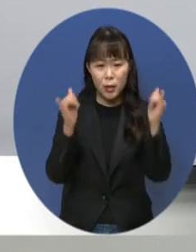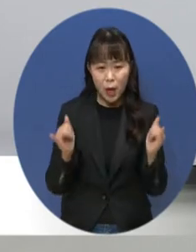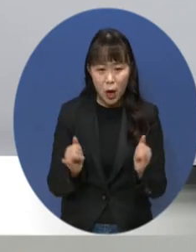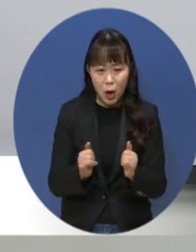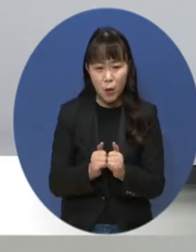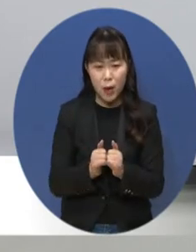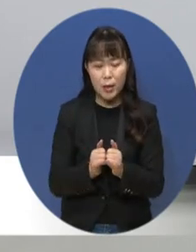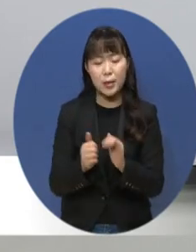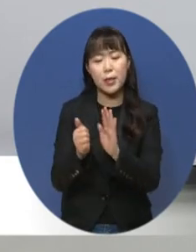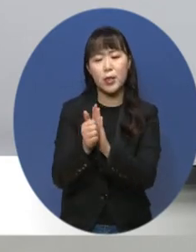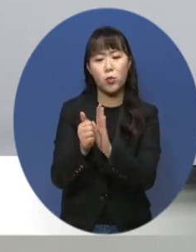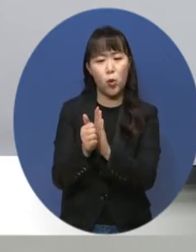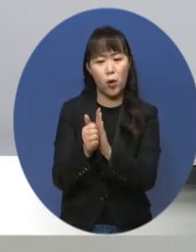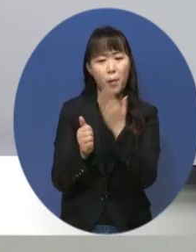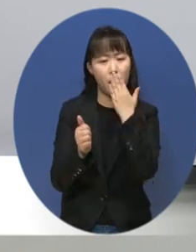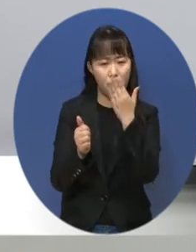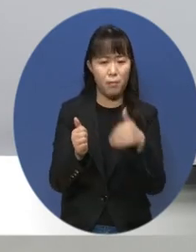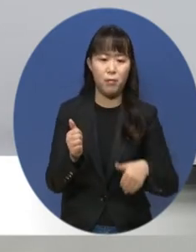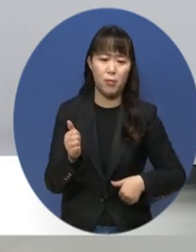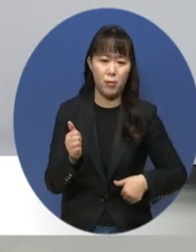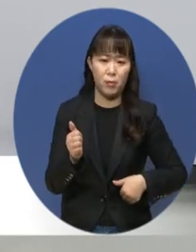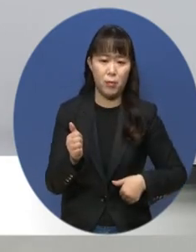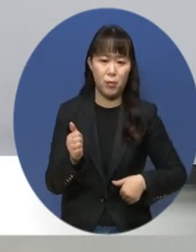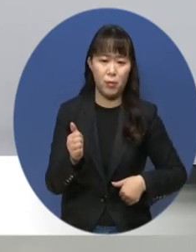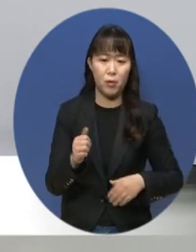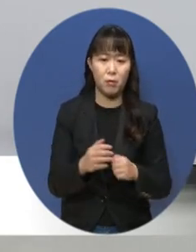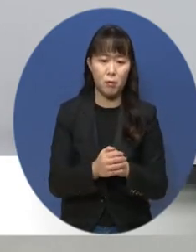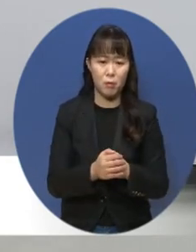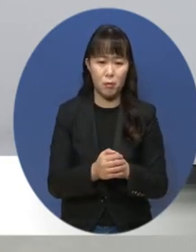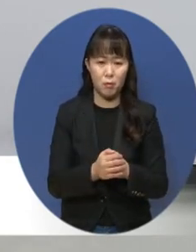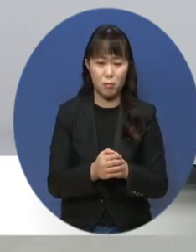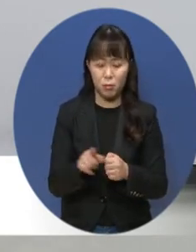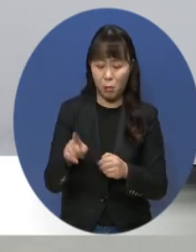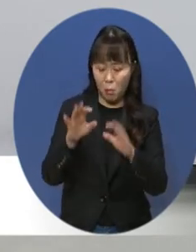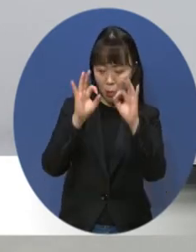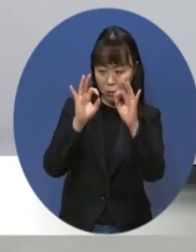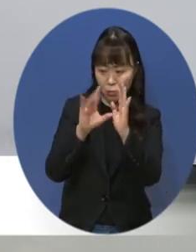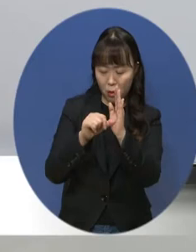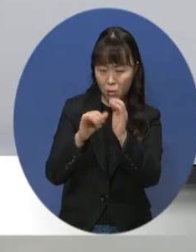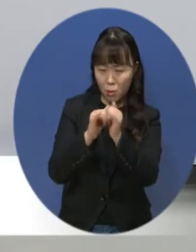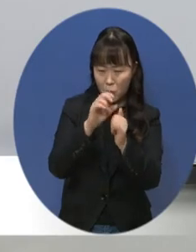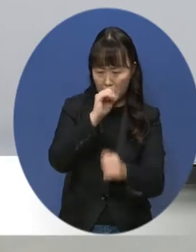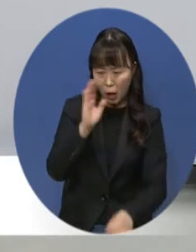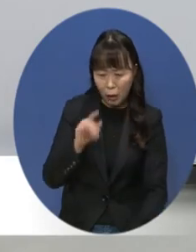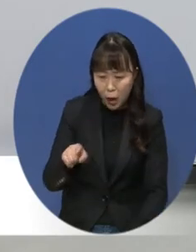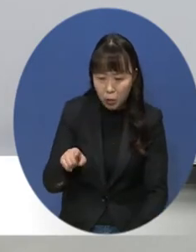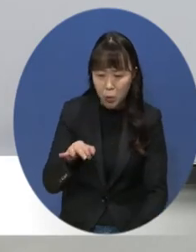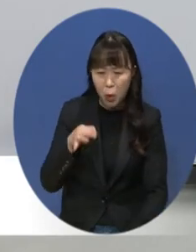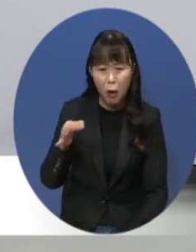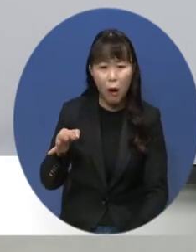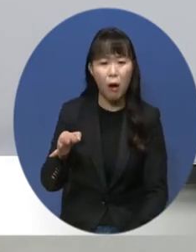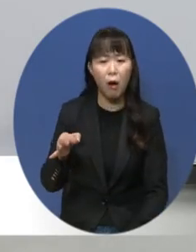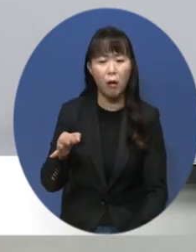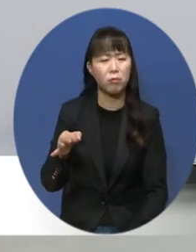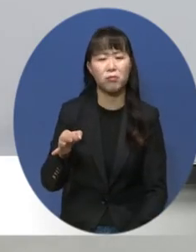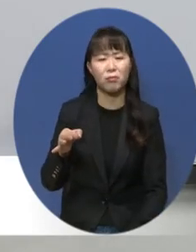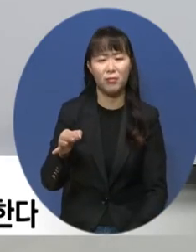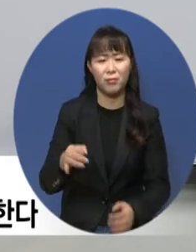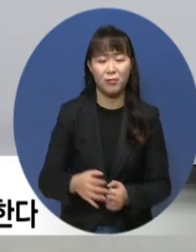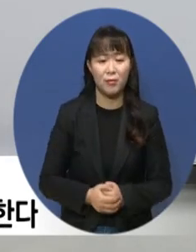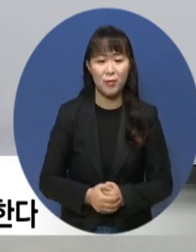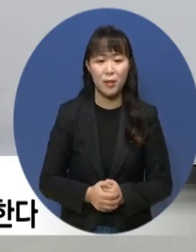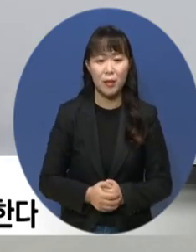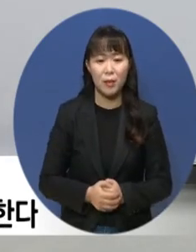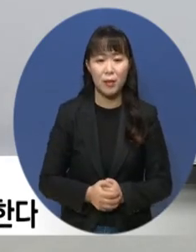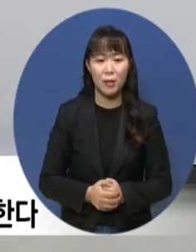사회적인 어떤 지원이 이게 가능해져야 되거든요. 아주 사람이 좀 약간 안 좋게 보여야 돈을 준다 뭐 이런 게 있단